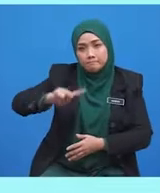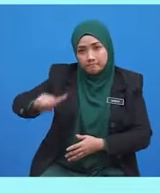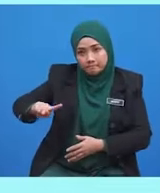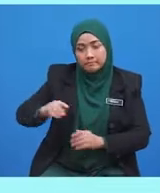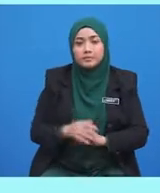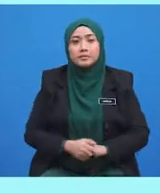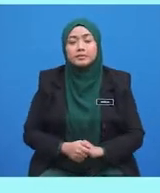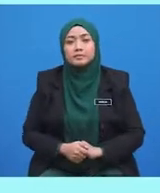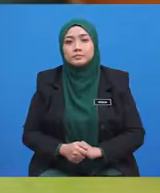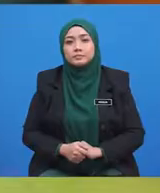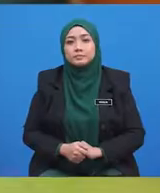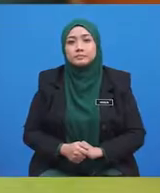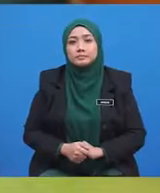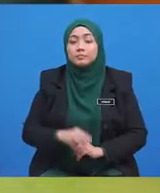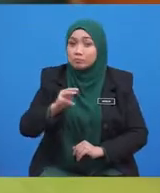kanak-kanak.